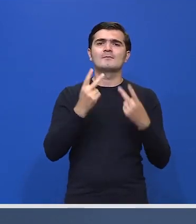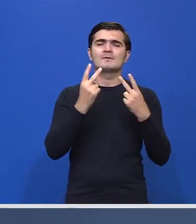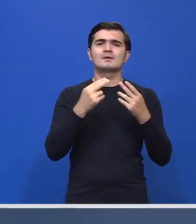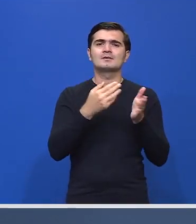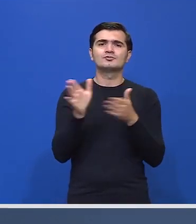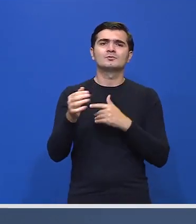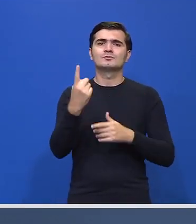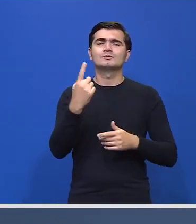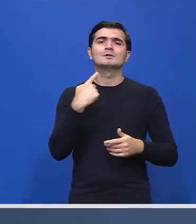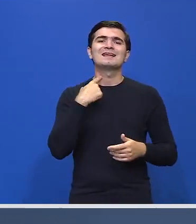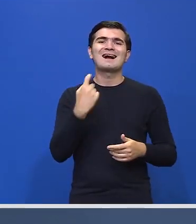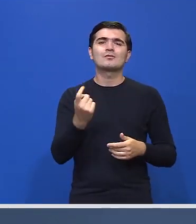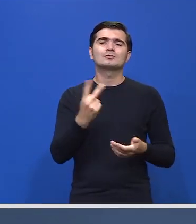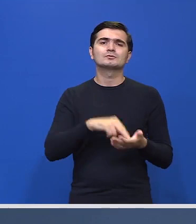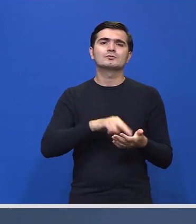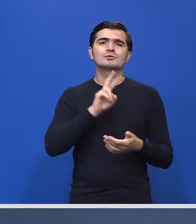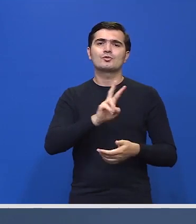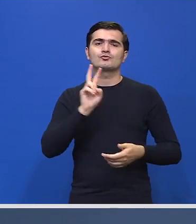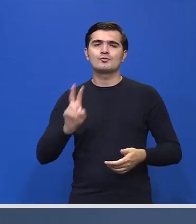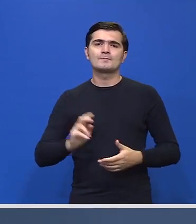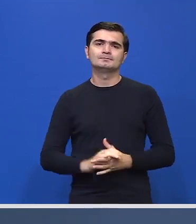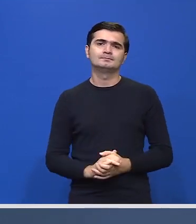de 1 august